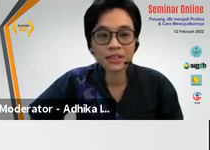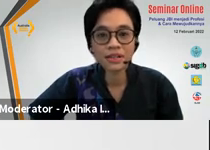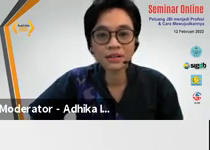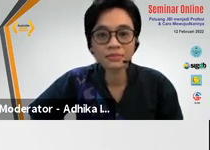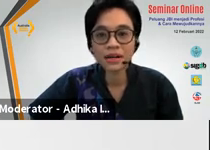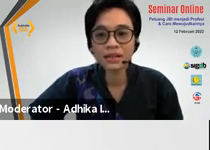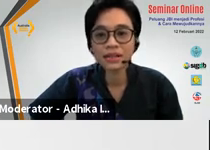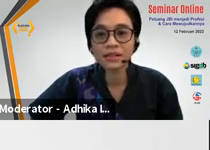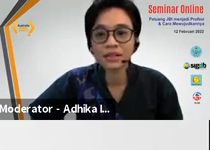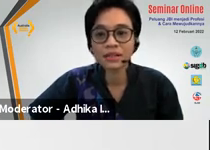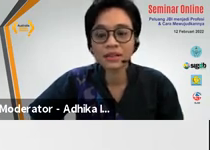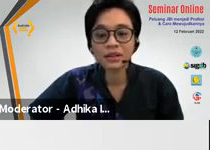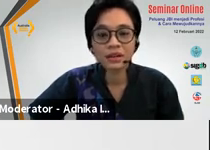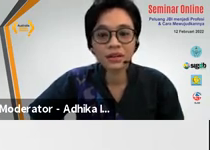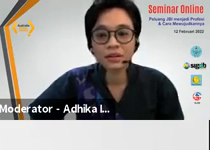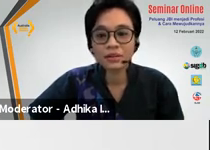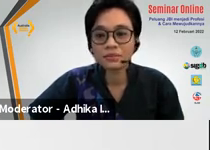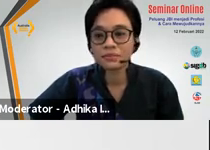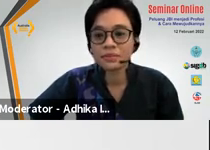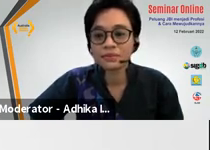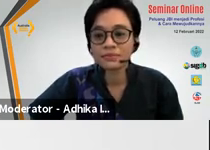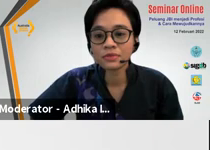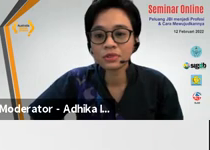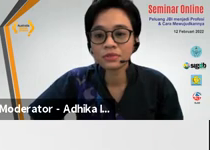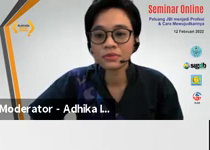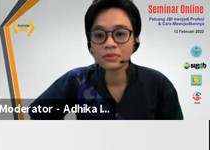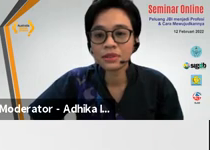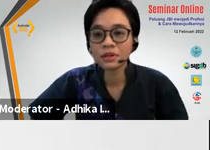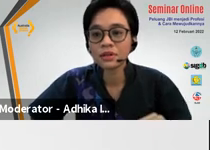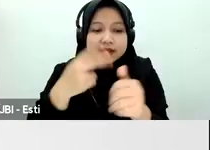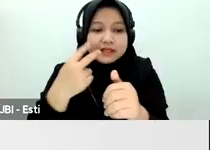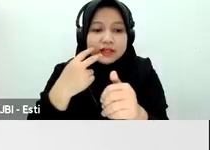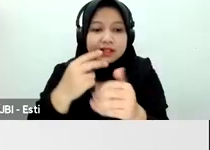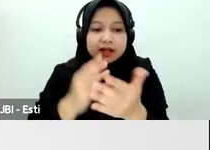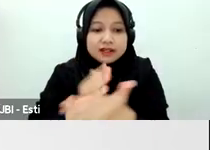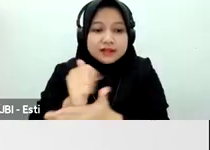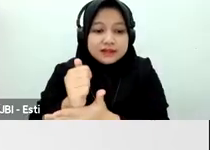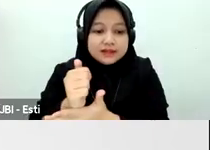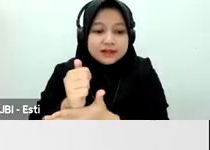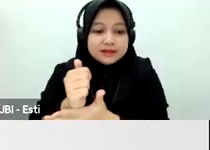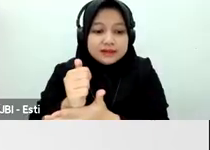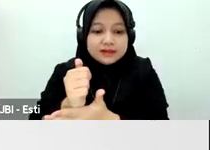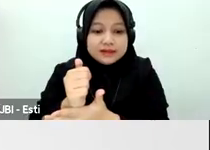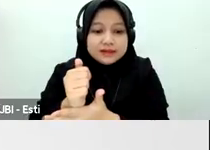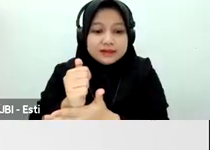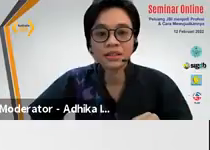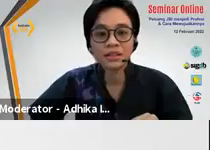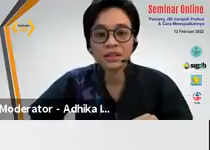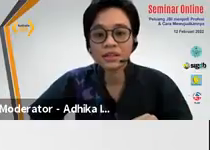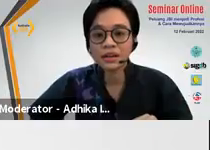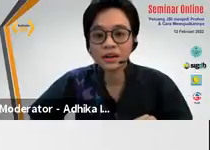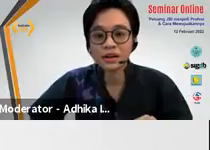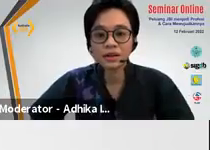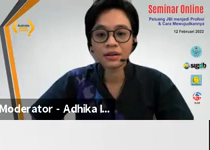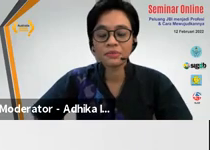pastikan kembali Beb untuk trek Apakah saya sudah terlihat ya untuk saat